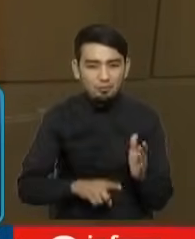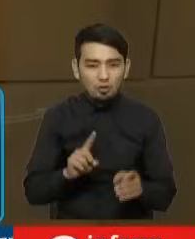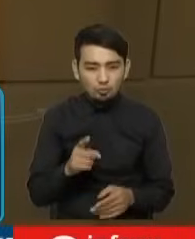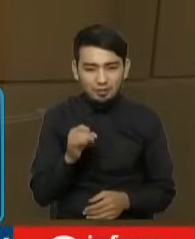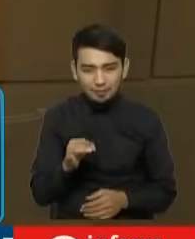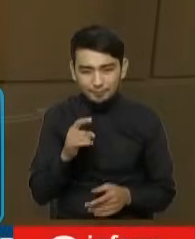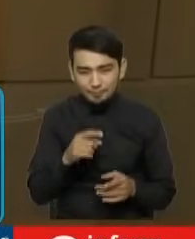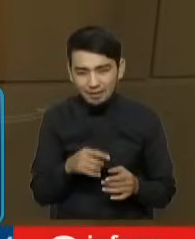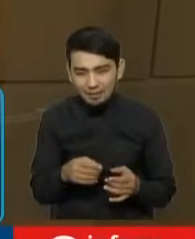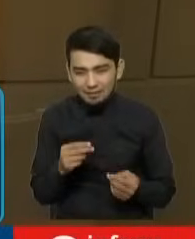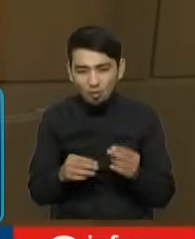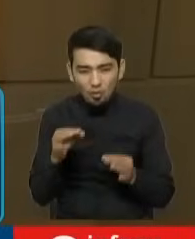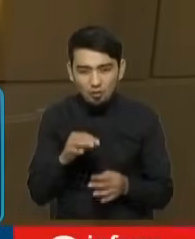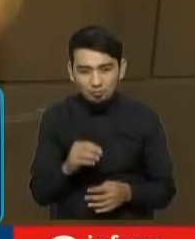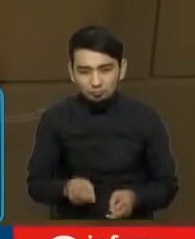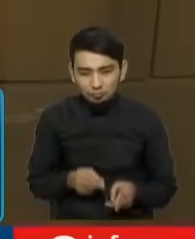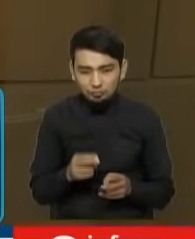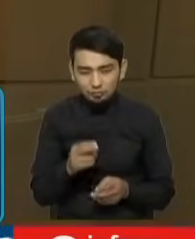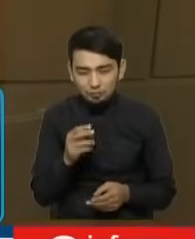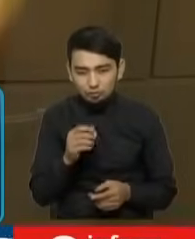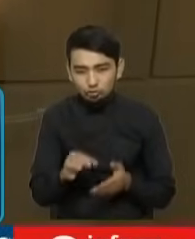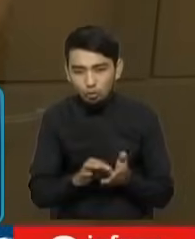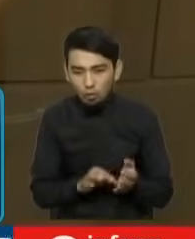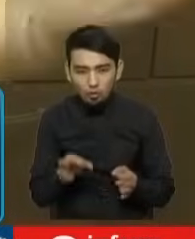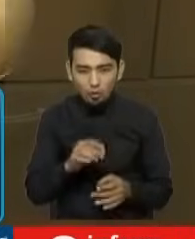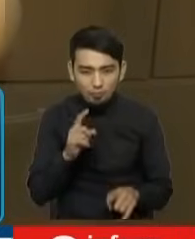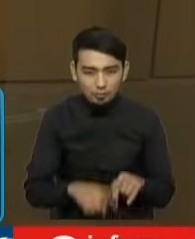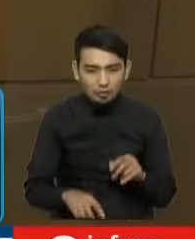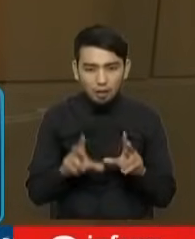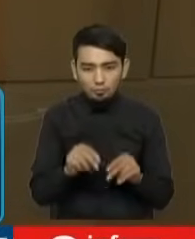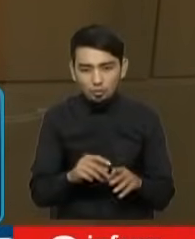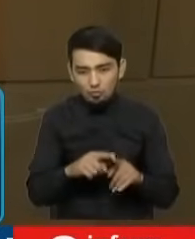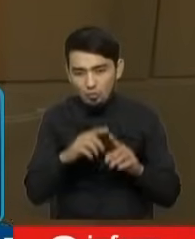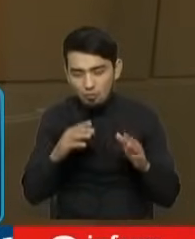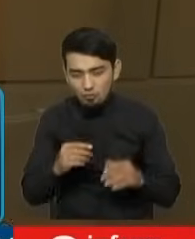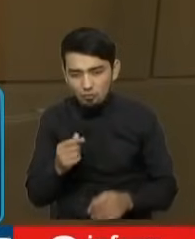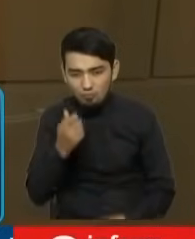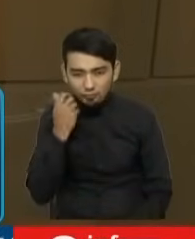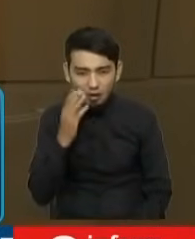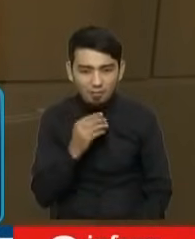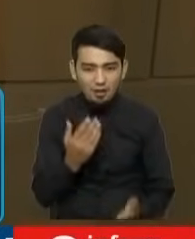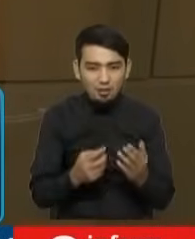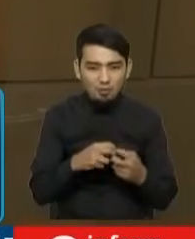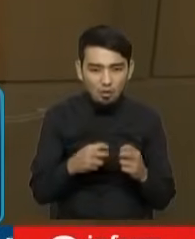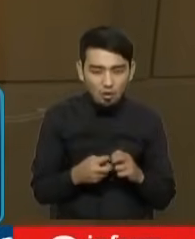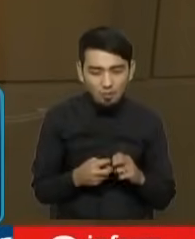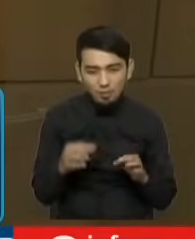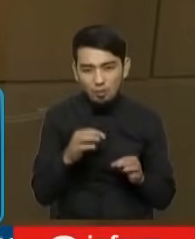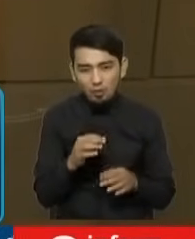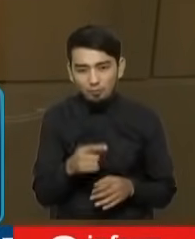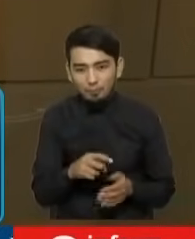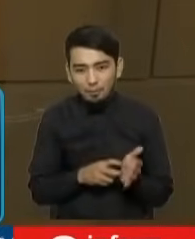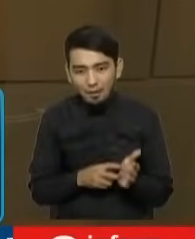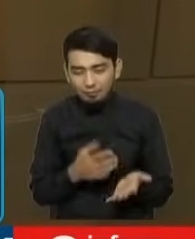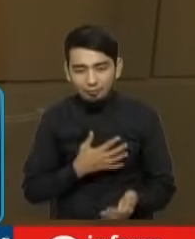наших эмоциях. Мошенники создают иллюзию срочности, обещают золотые горы или пугают проблемами, заставляя нас реагировать на страх